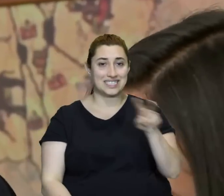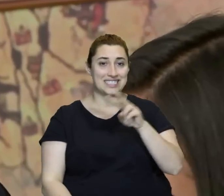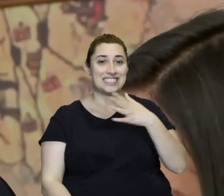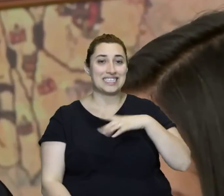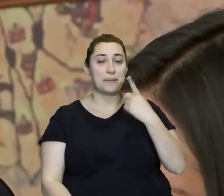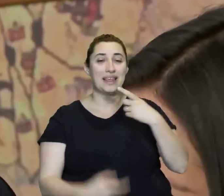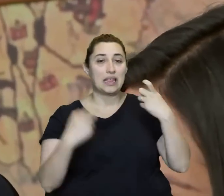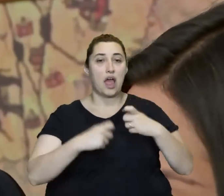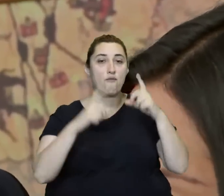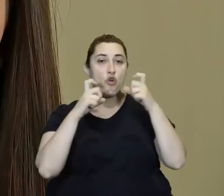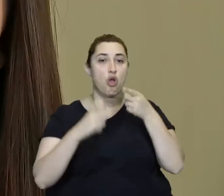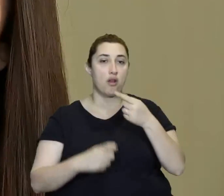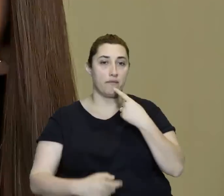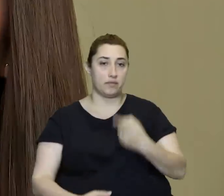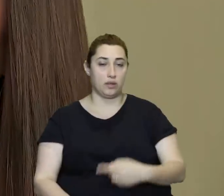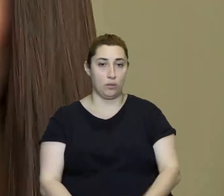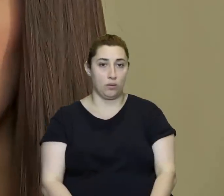İkinizin de istediği bir yerin fotoğrafı diyor.